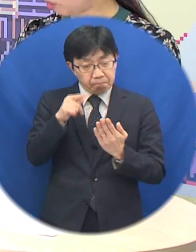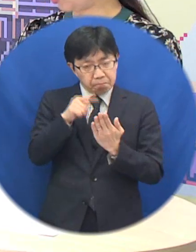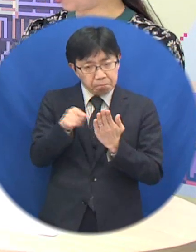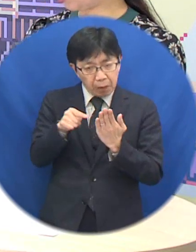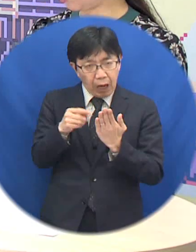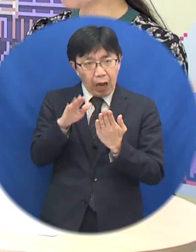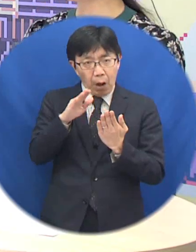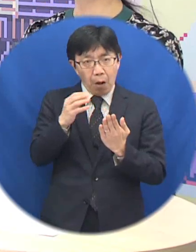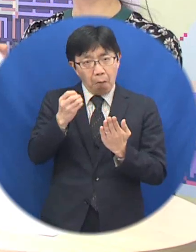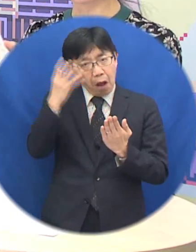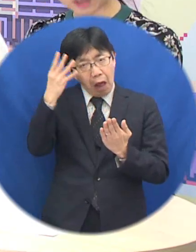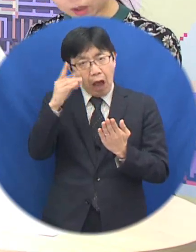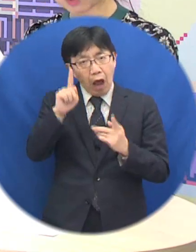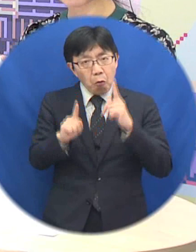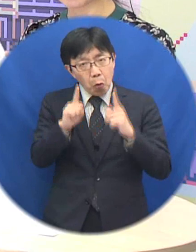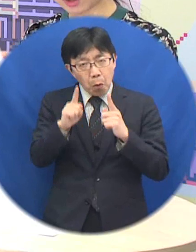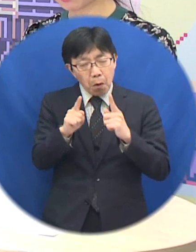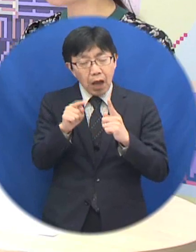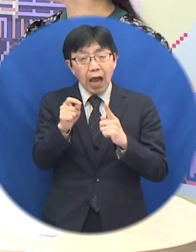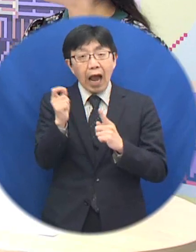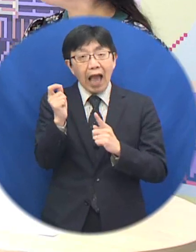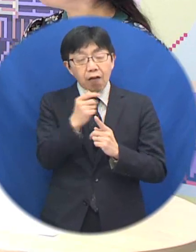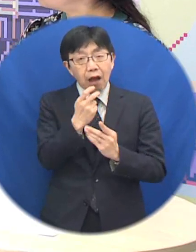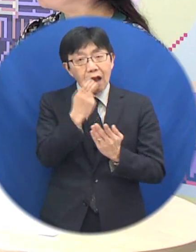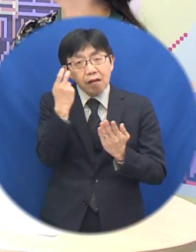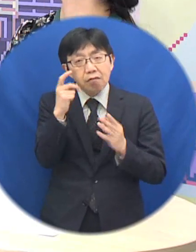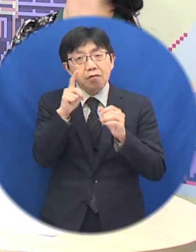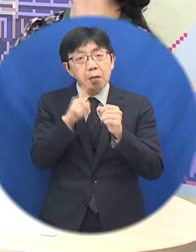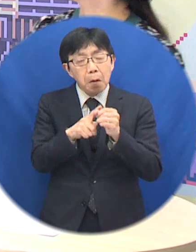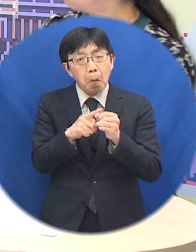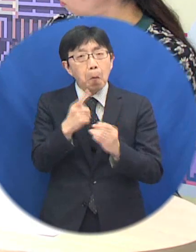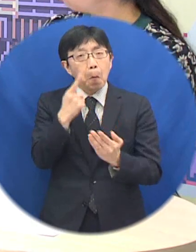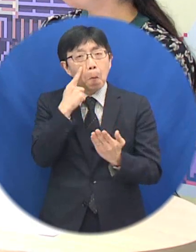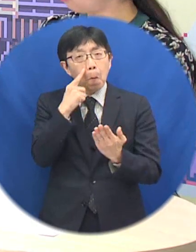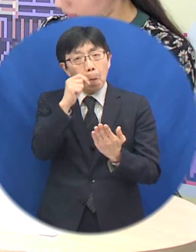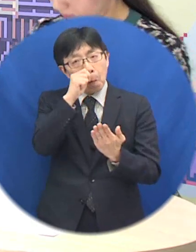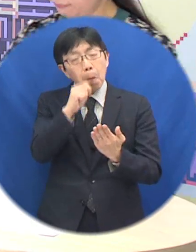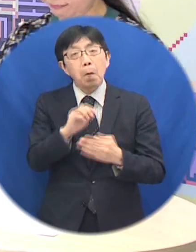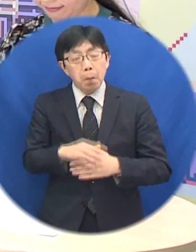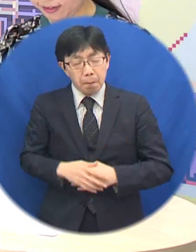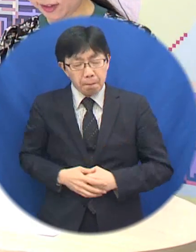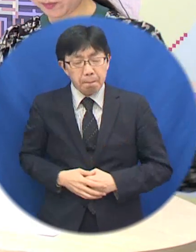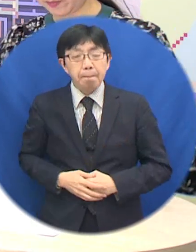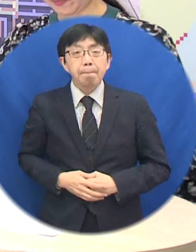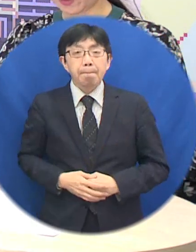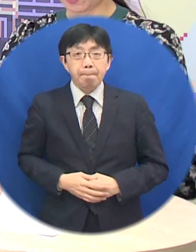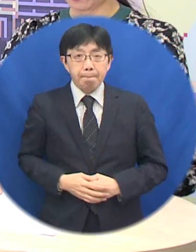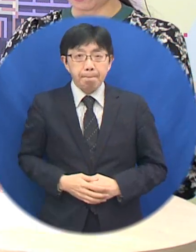ックリストということで、はい、早期発見のために、ね、ちょっとやってみるといいかもしれませんね。 はいはい、